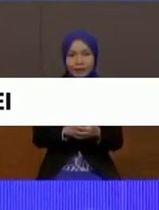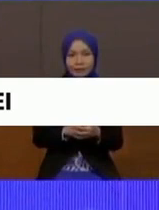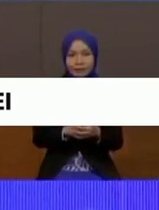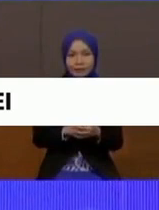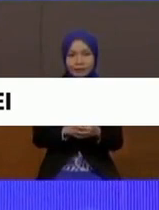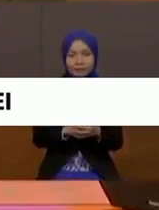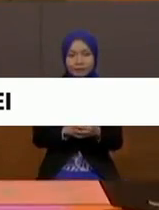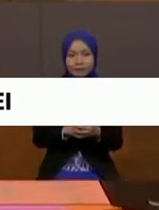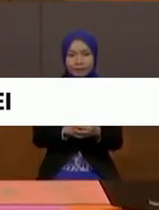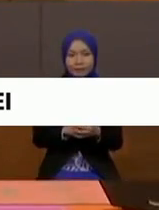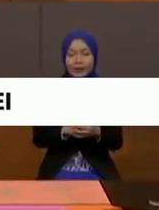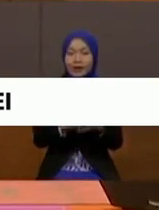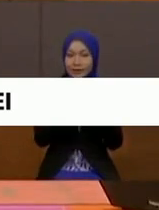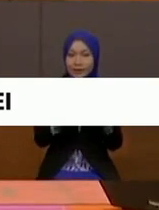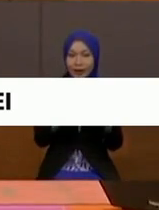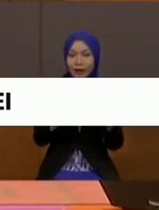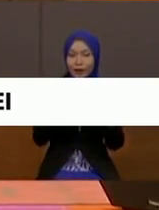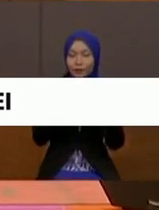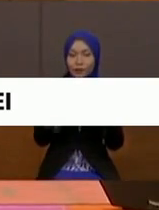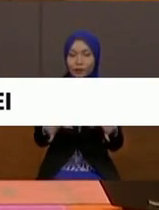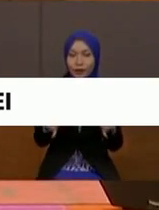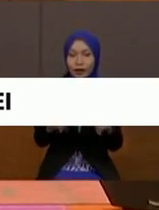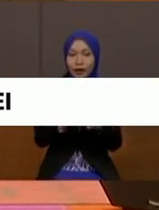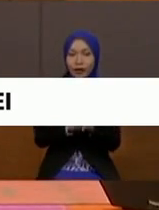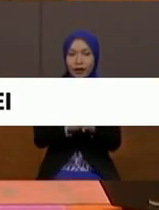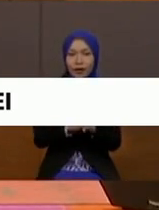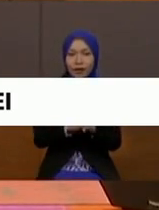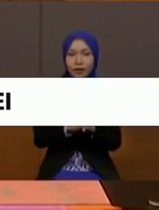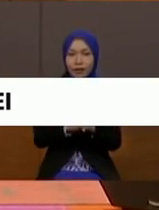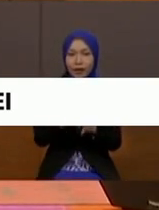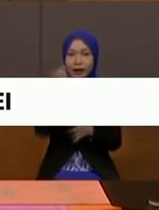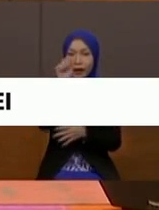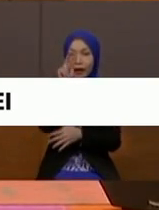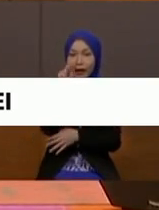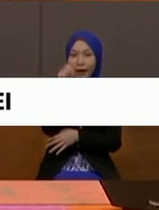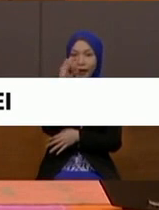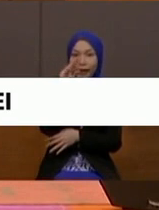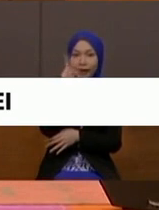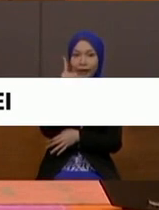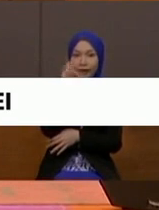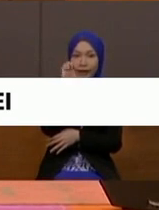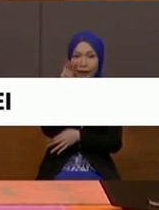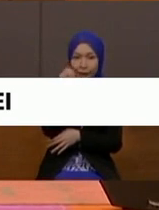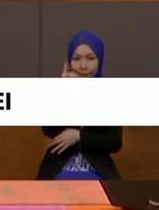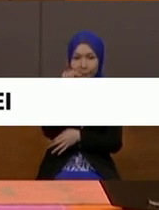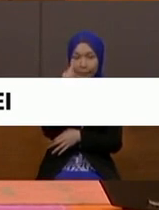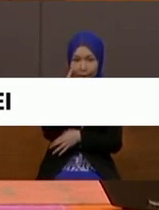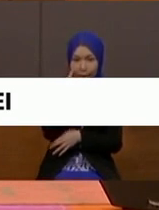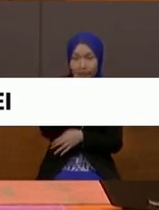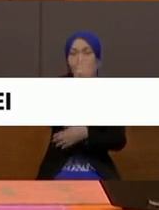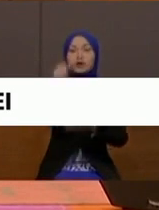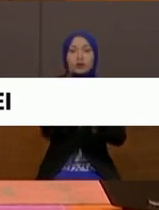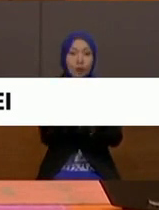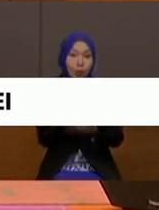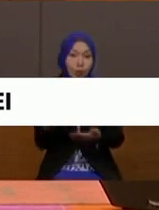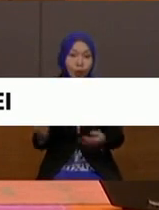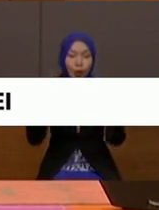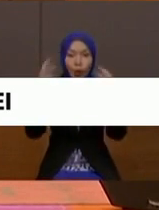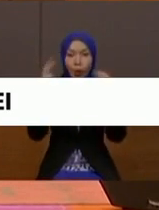bergerak kekuasaan demi ini kita mewajibkan kehadiran murid ke sekolah namun seperti biasa sekiranya ada